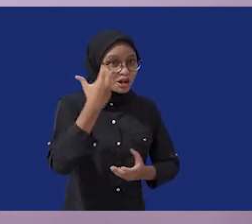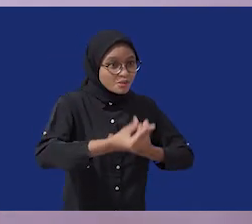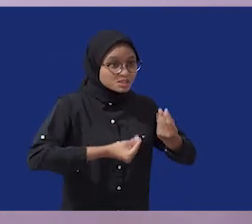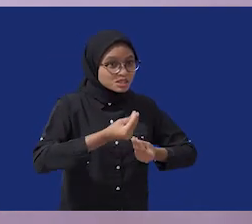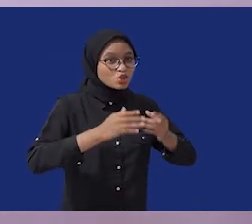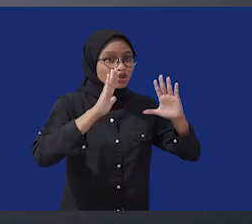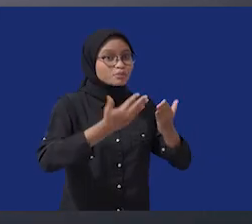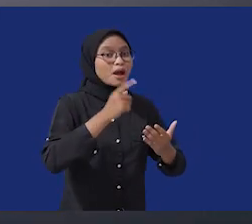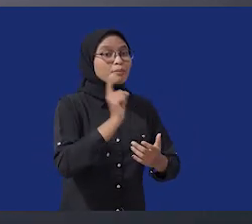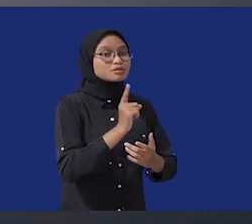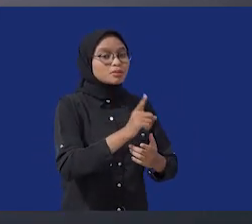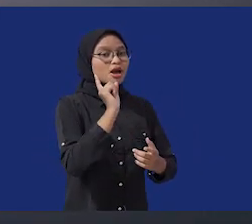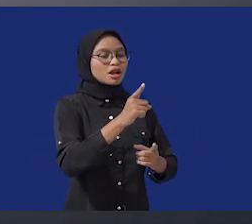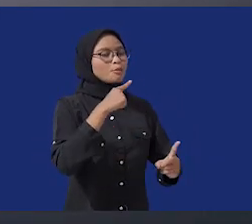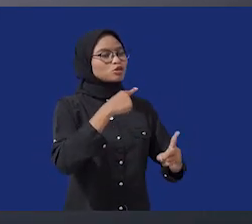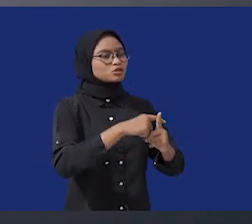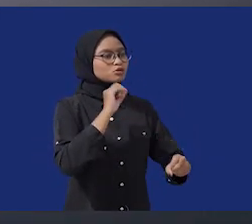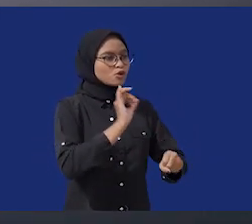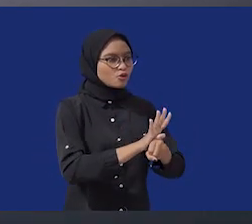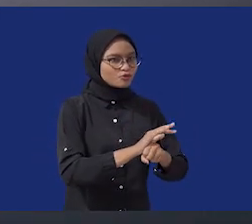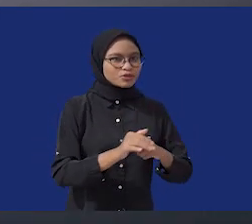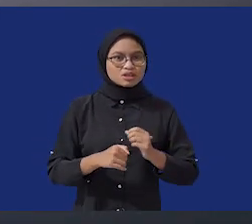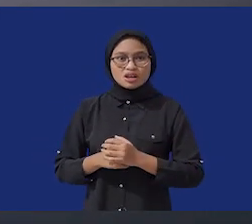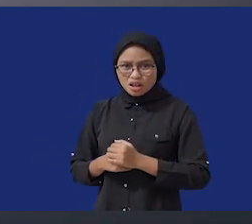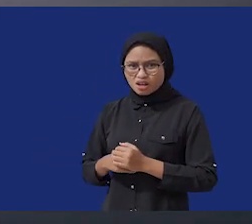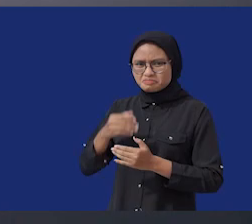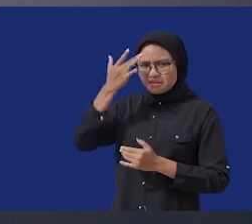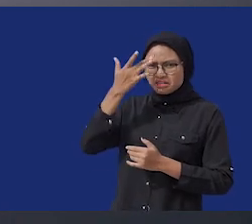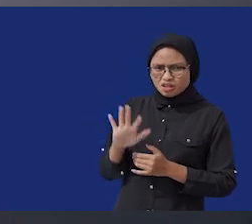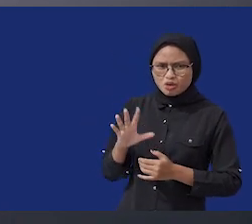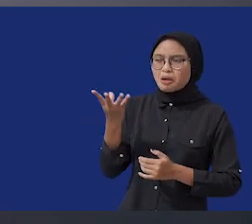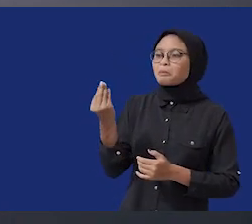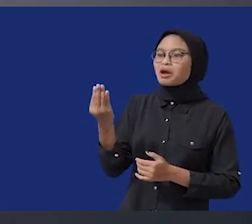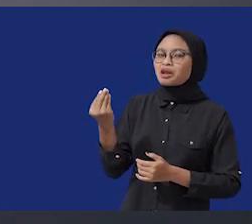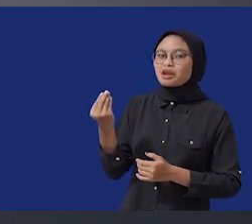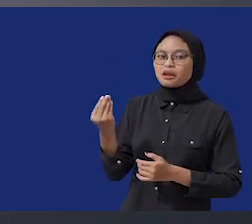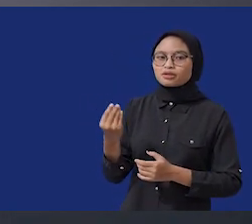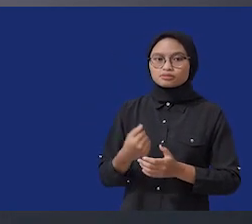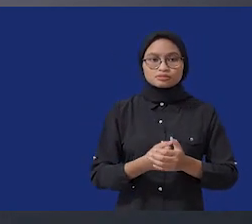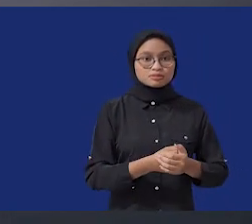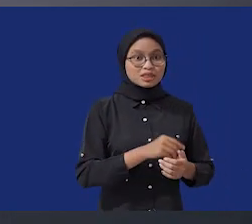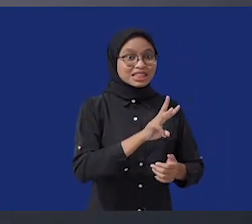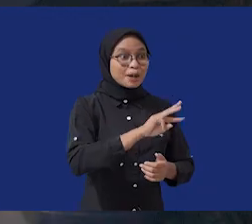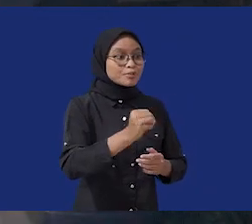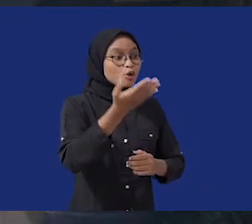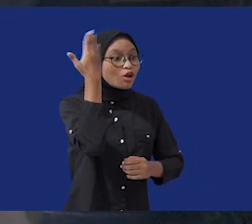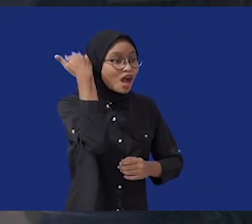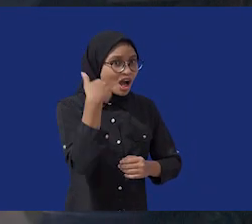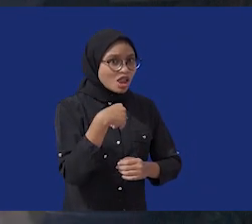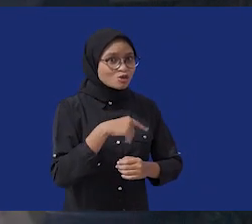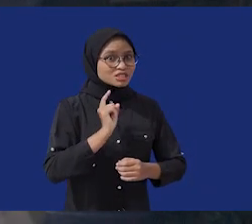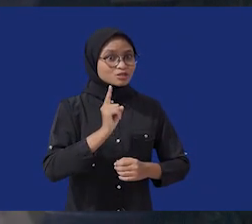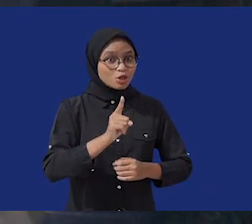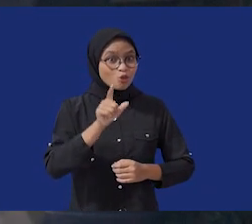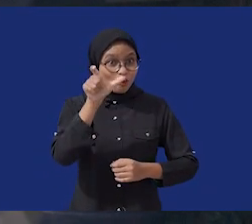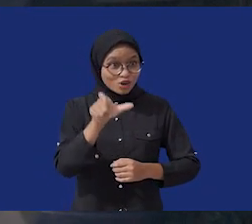positif corona. Eh iya kok bapak. Kapan tuh? Be baru dengar. Sekitar 3 minggu yang lalu kok. Ada